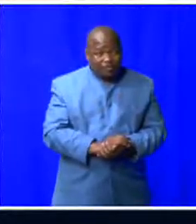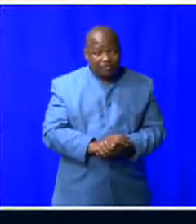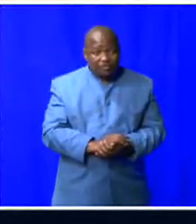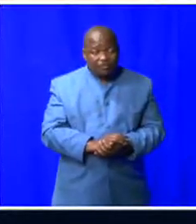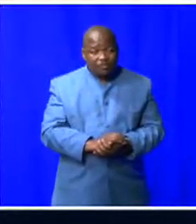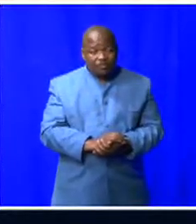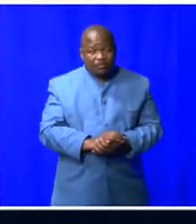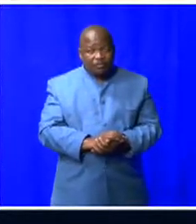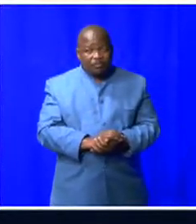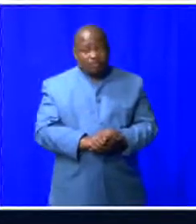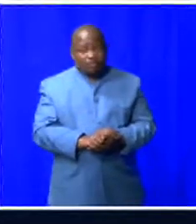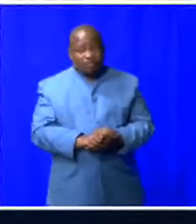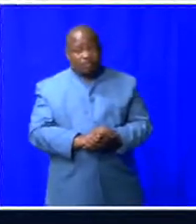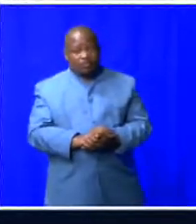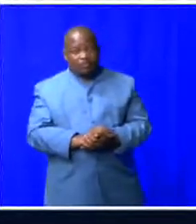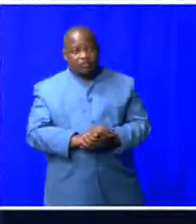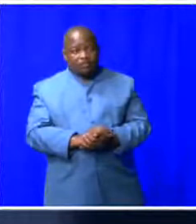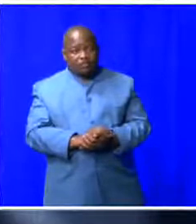official mask